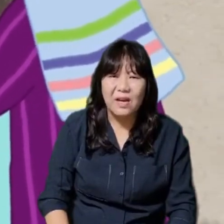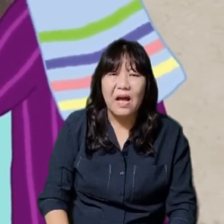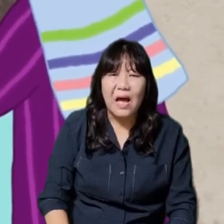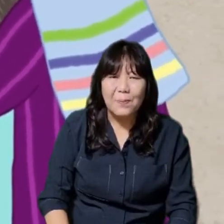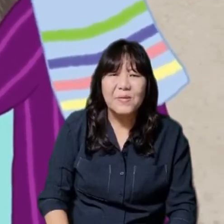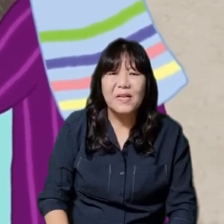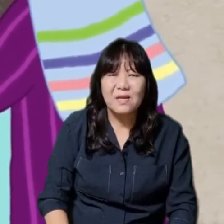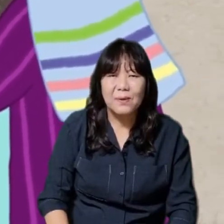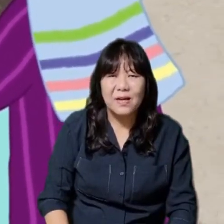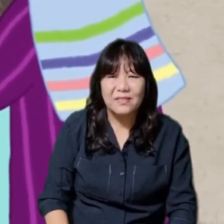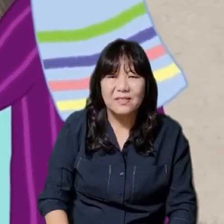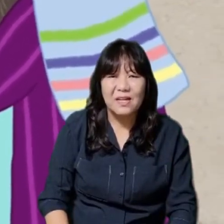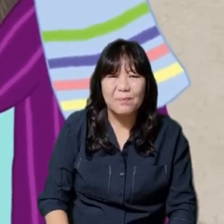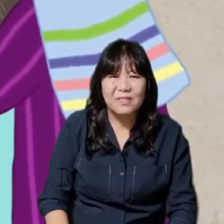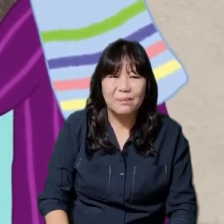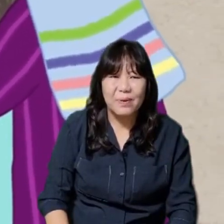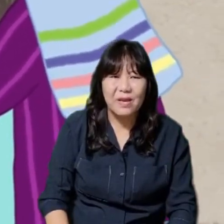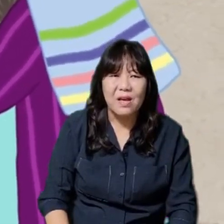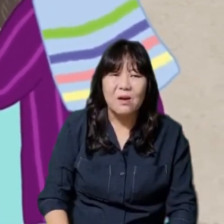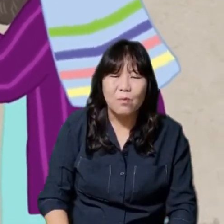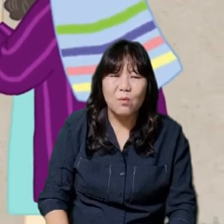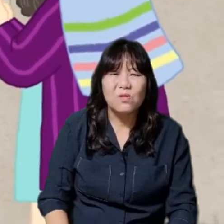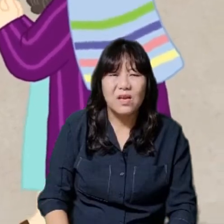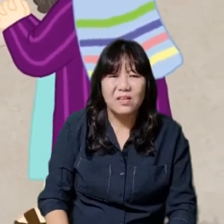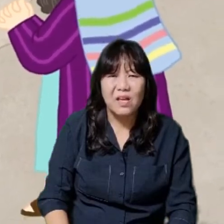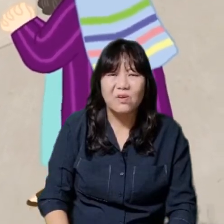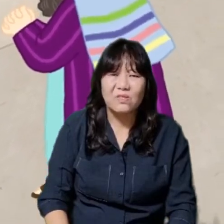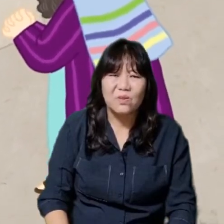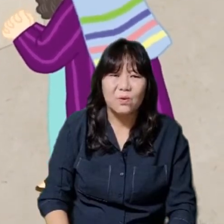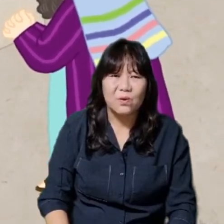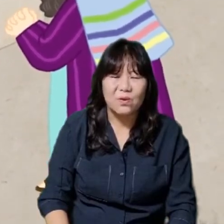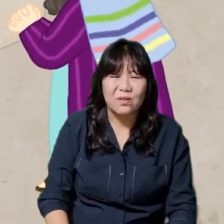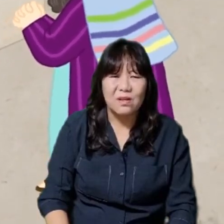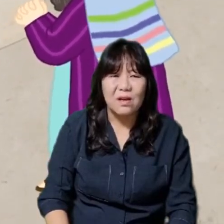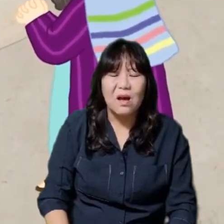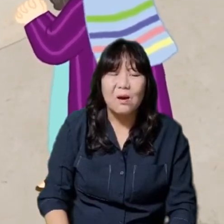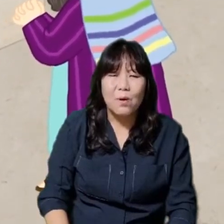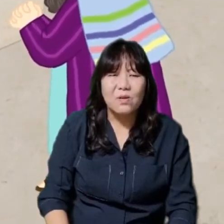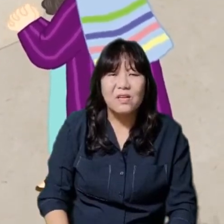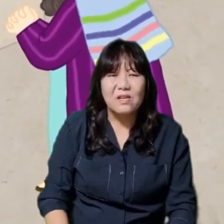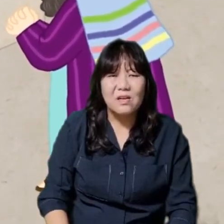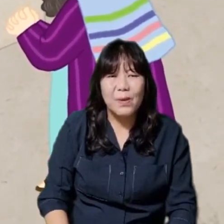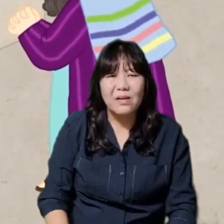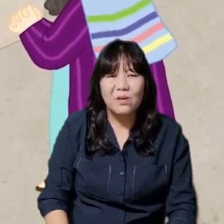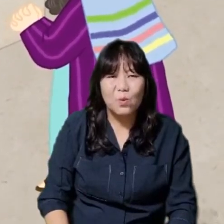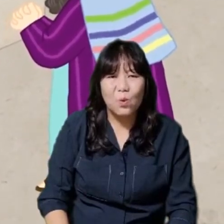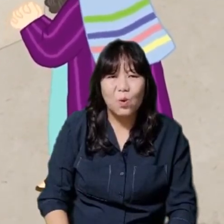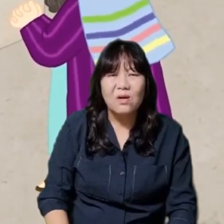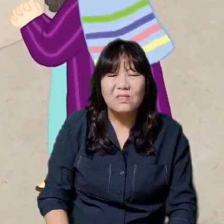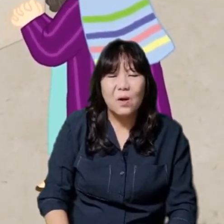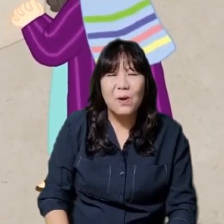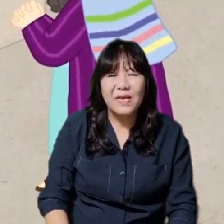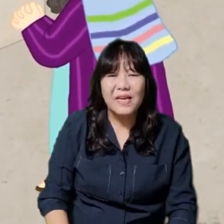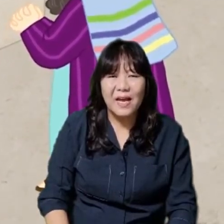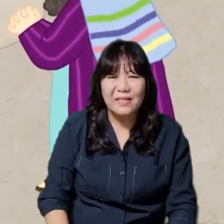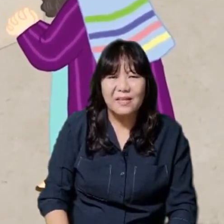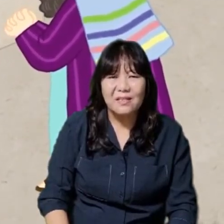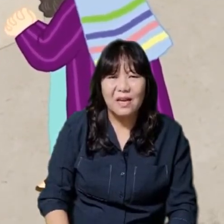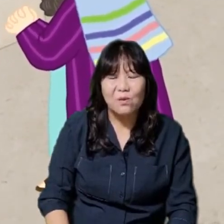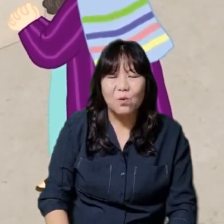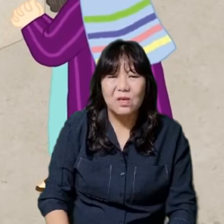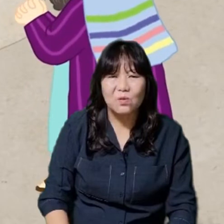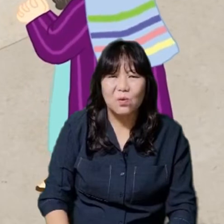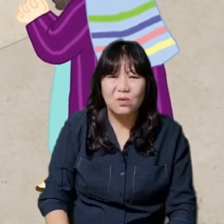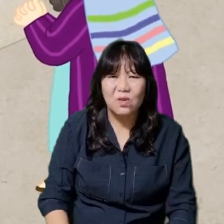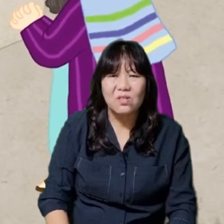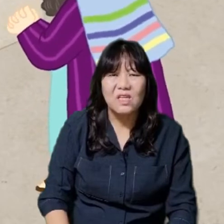동안이나 아비나답이라는 사람의 집에 머물게 되었지요. 어깨를 빼앗기고 성막이 아닌